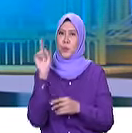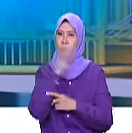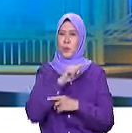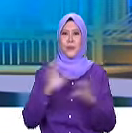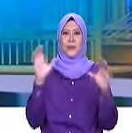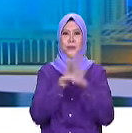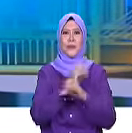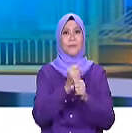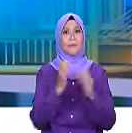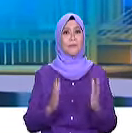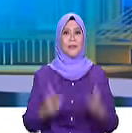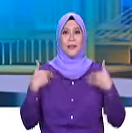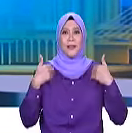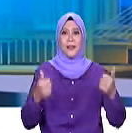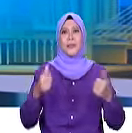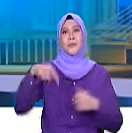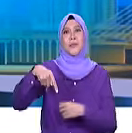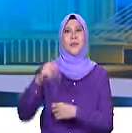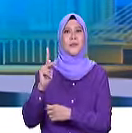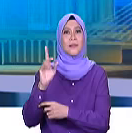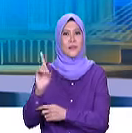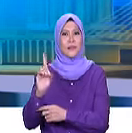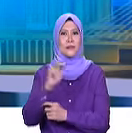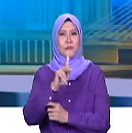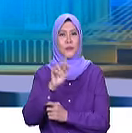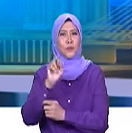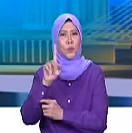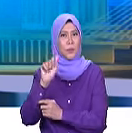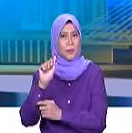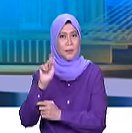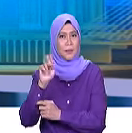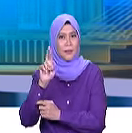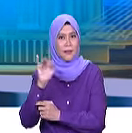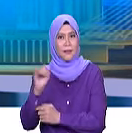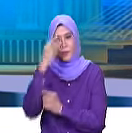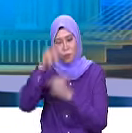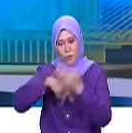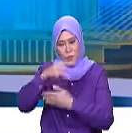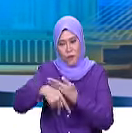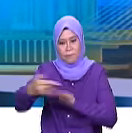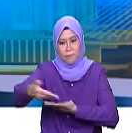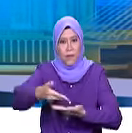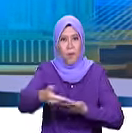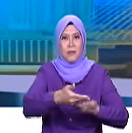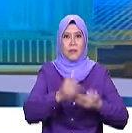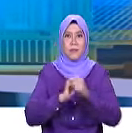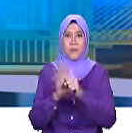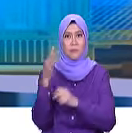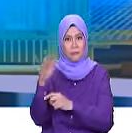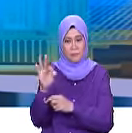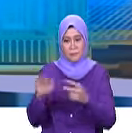digalas petugas Pejabat Kesihatan Daerah PKD Kuala Krai untuk menjayakan program outreach vaksinasi COVID-19